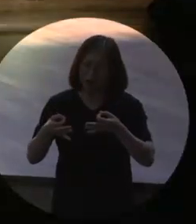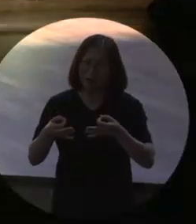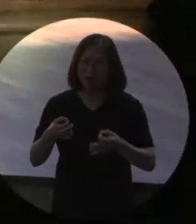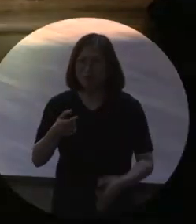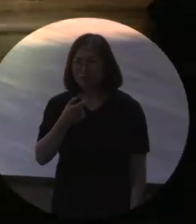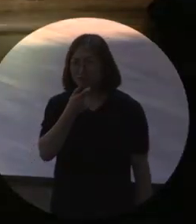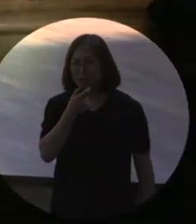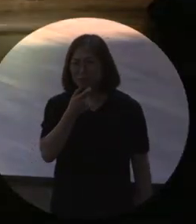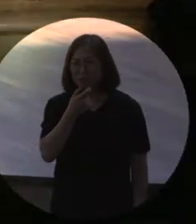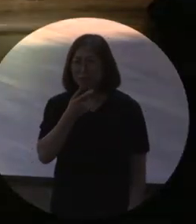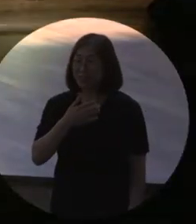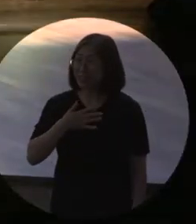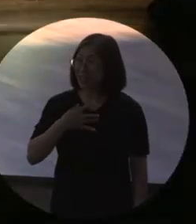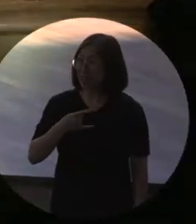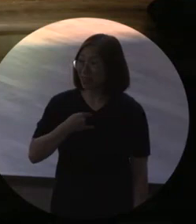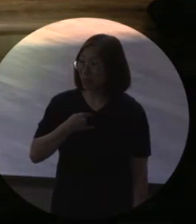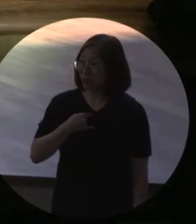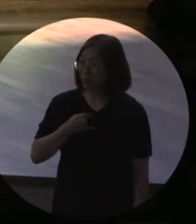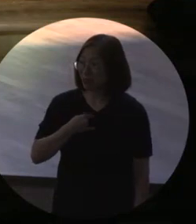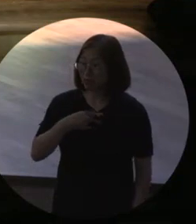나한테만 이래